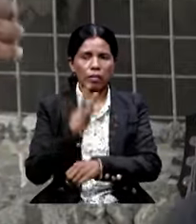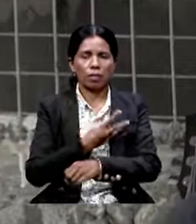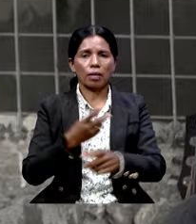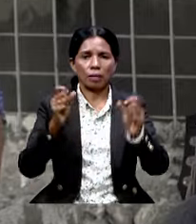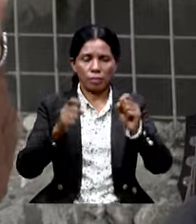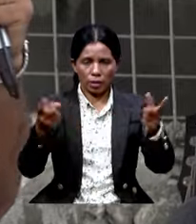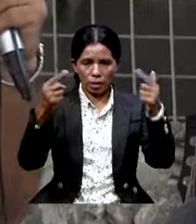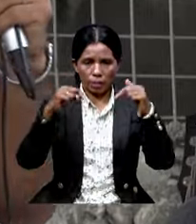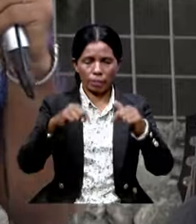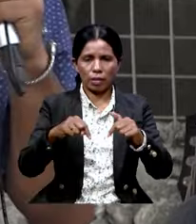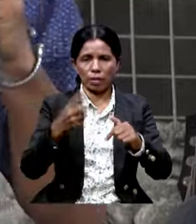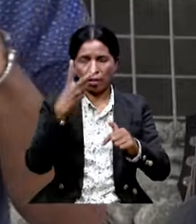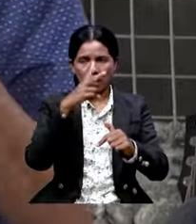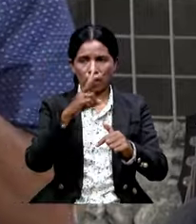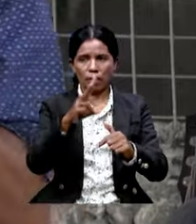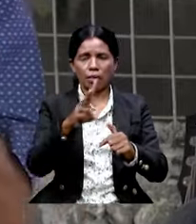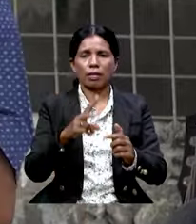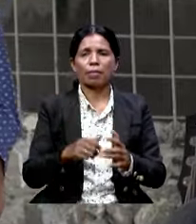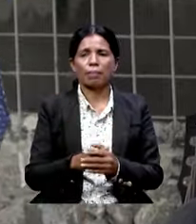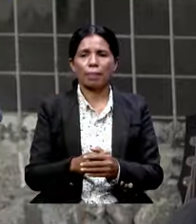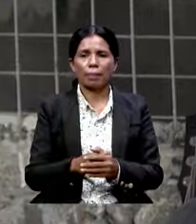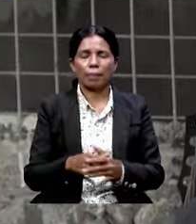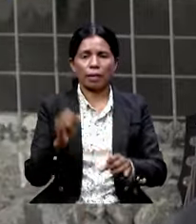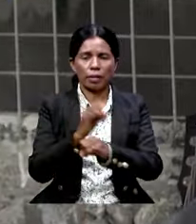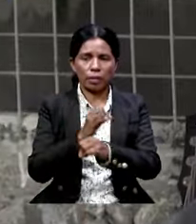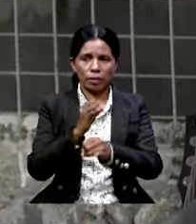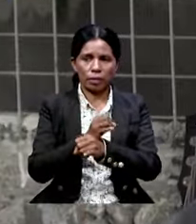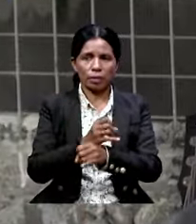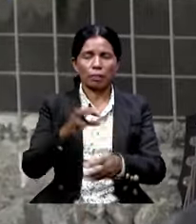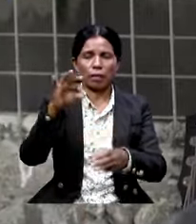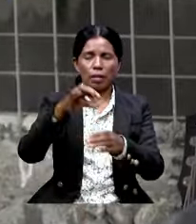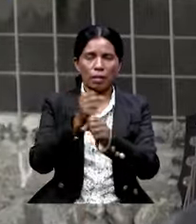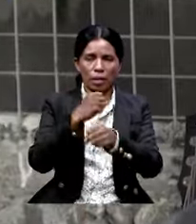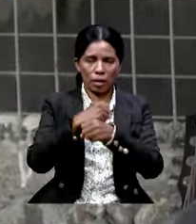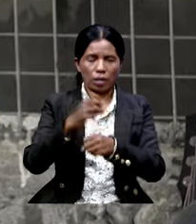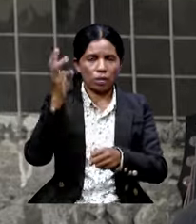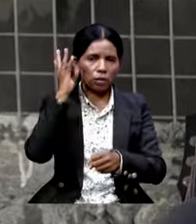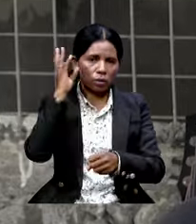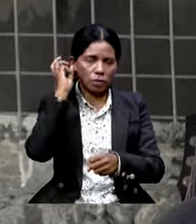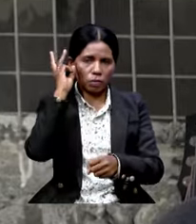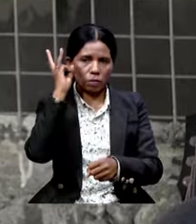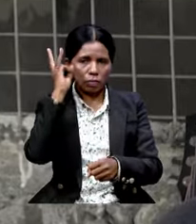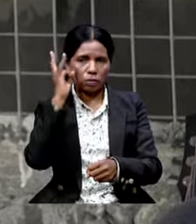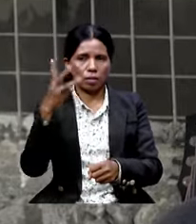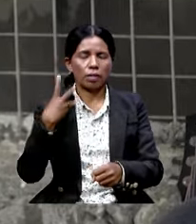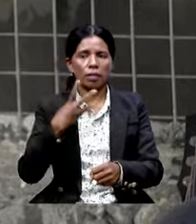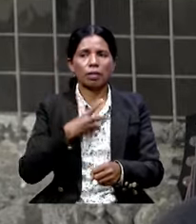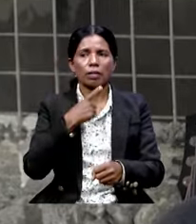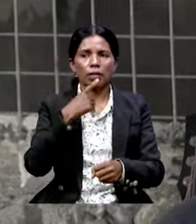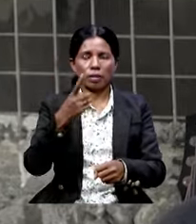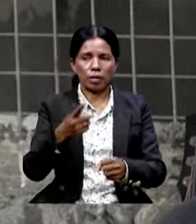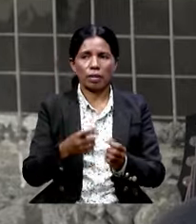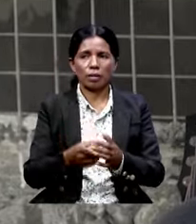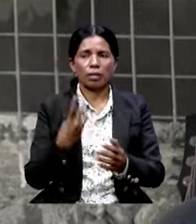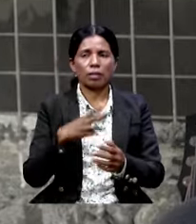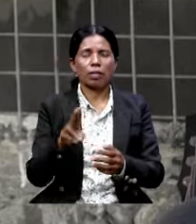resulta iha industri ba produsan tua lebih mak kita dengan kata kita aproveita